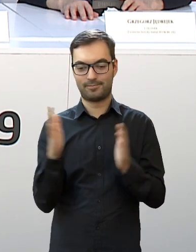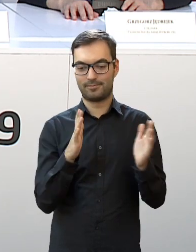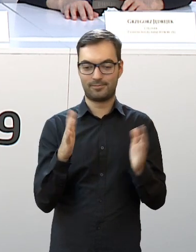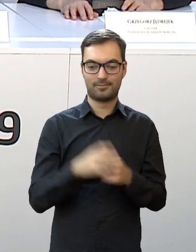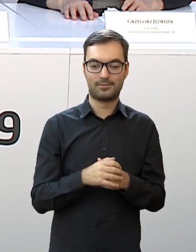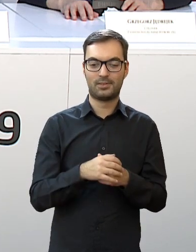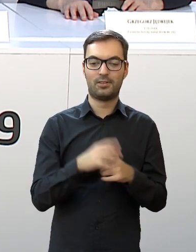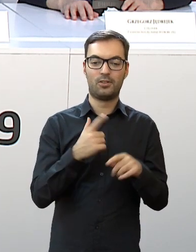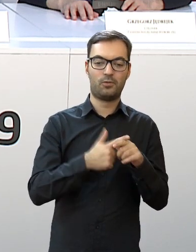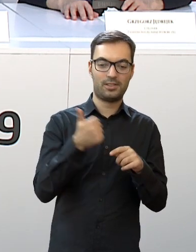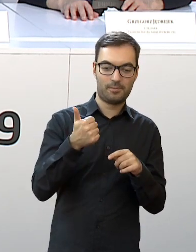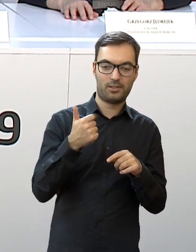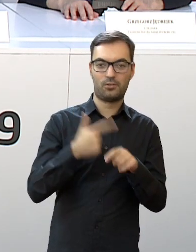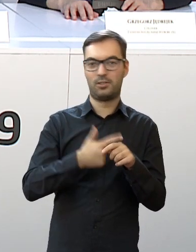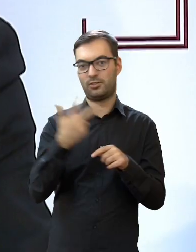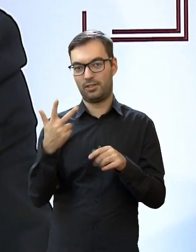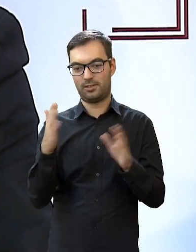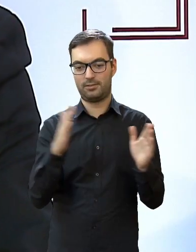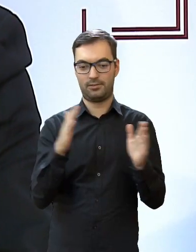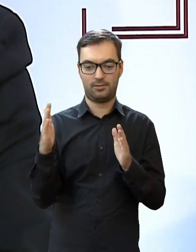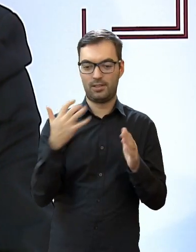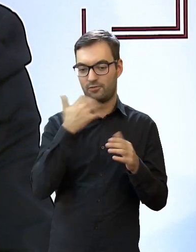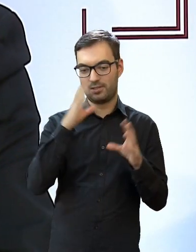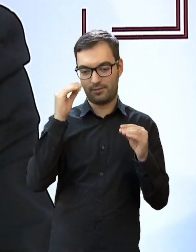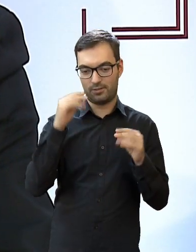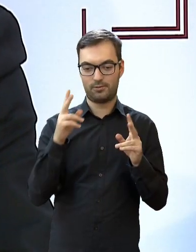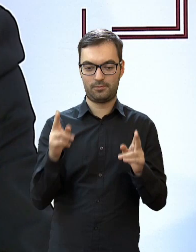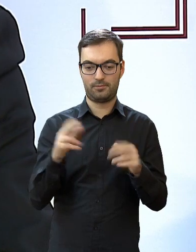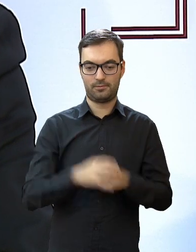21, 23 to wczesnowieczorne.